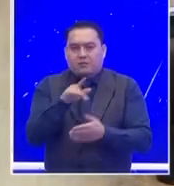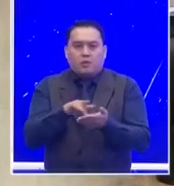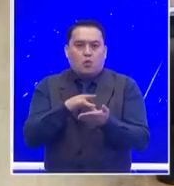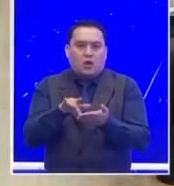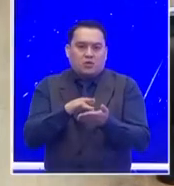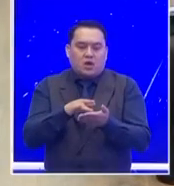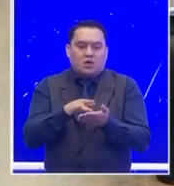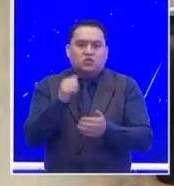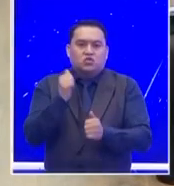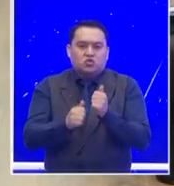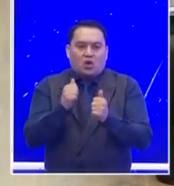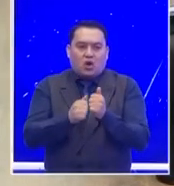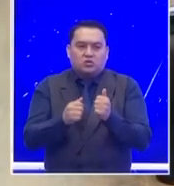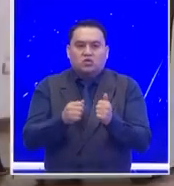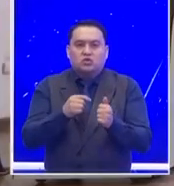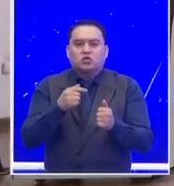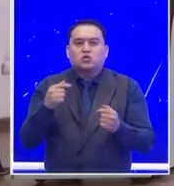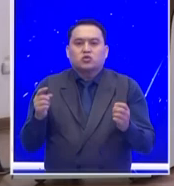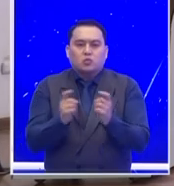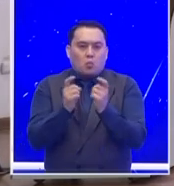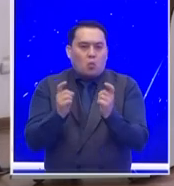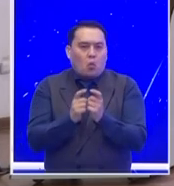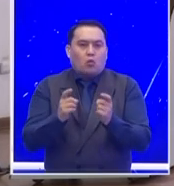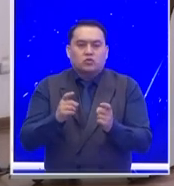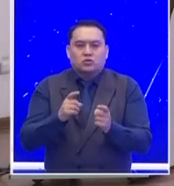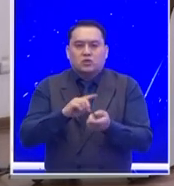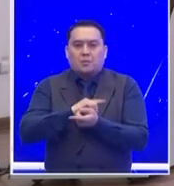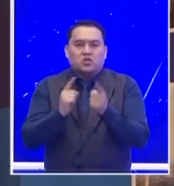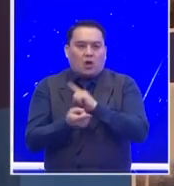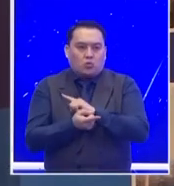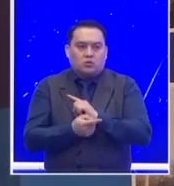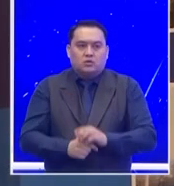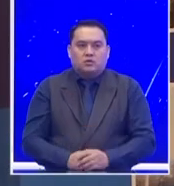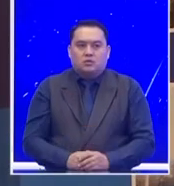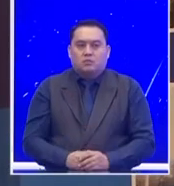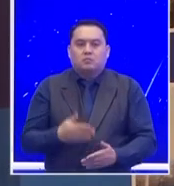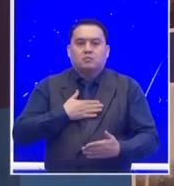бухгалтерия. Так, очень часто возникают споры, сколько платить замещающим учителям.